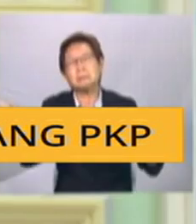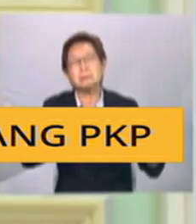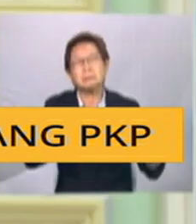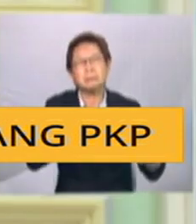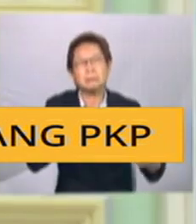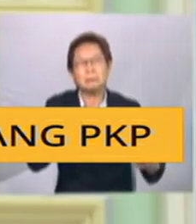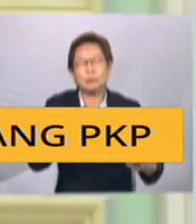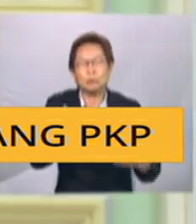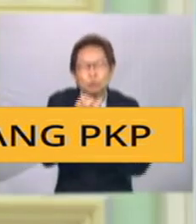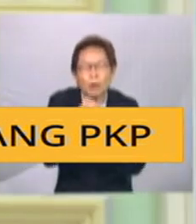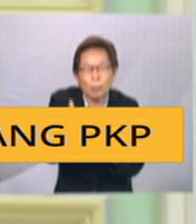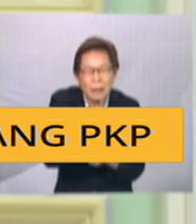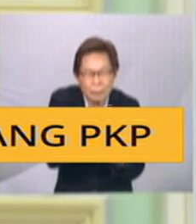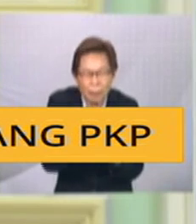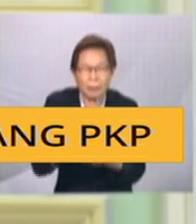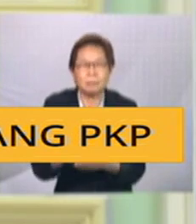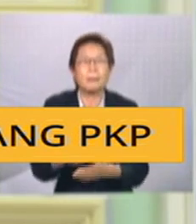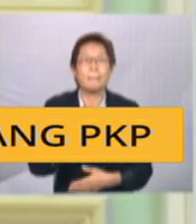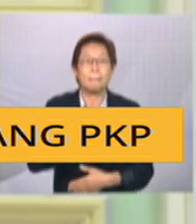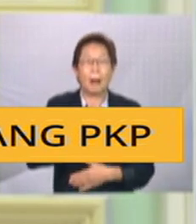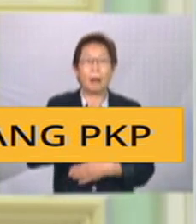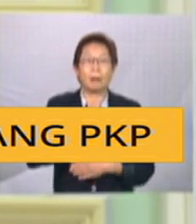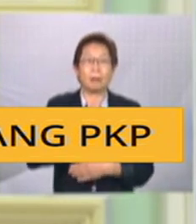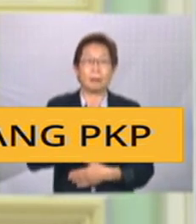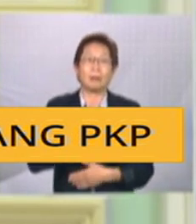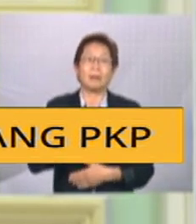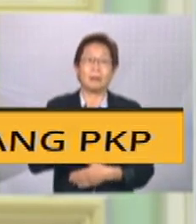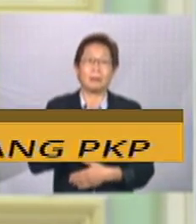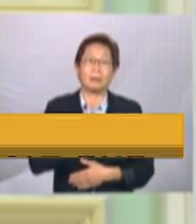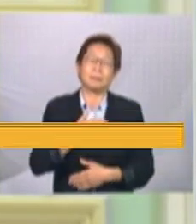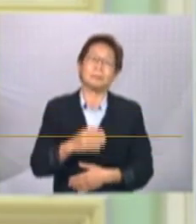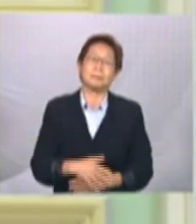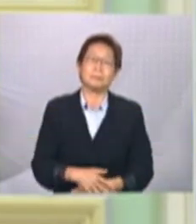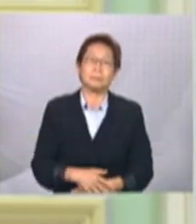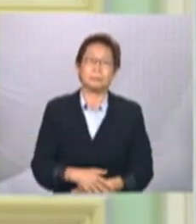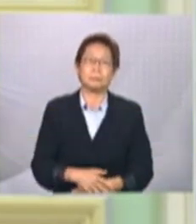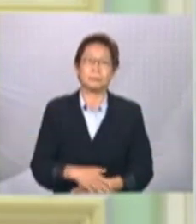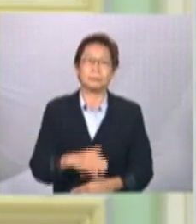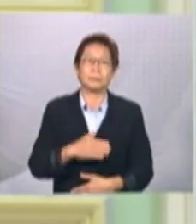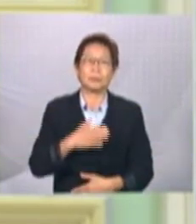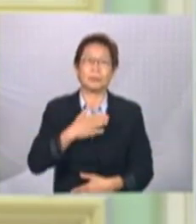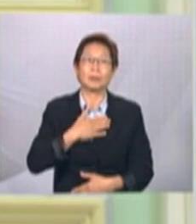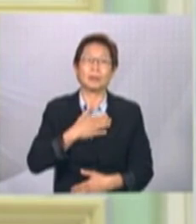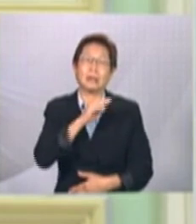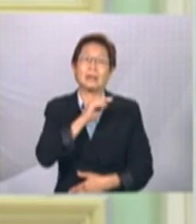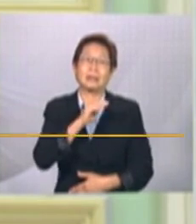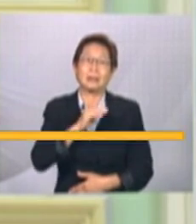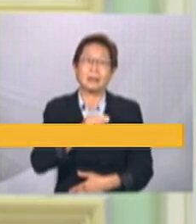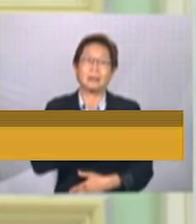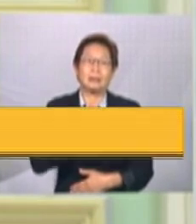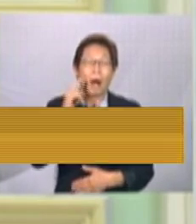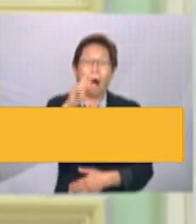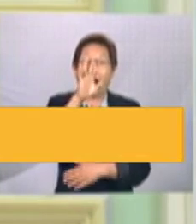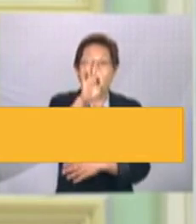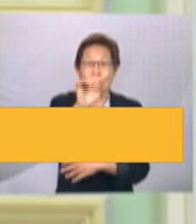oleh itu pihak Kementerian telah pun bersetuju supaya Pama mengambil